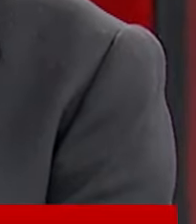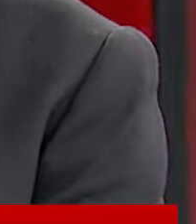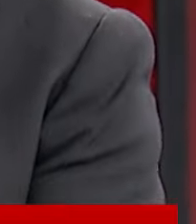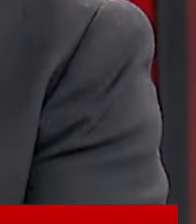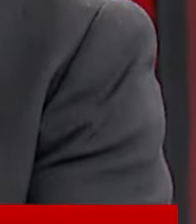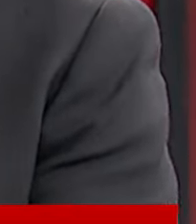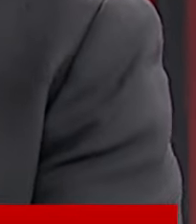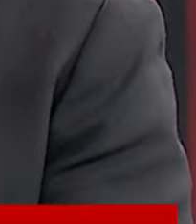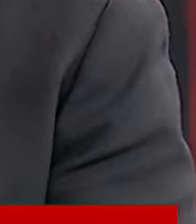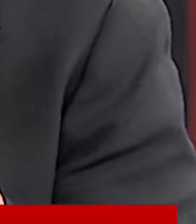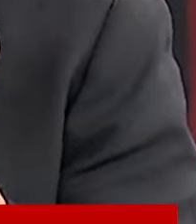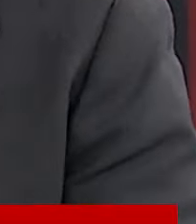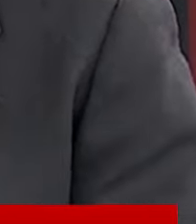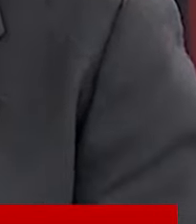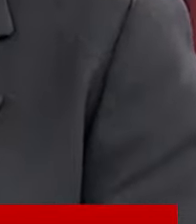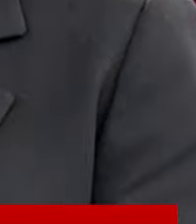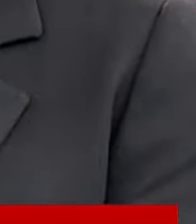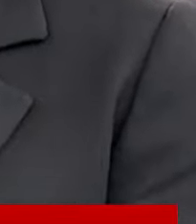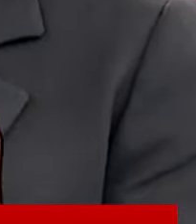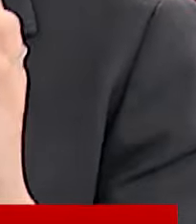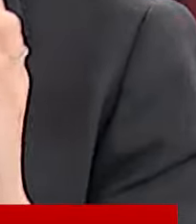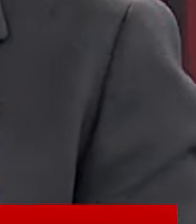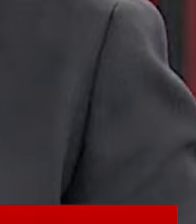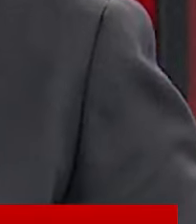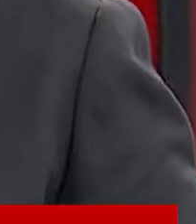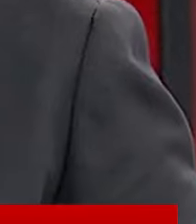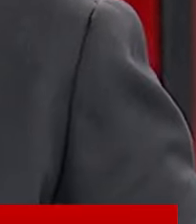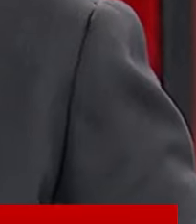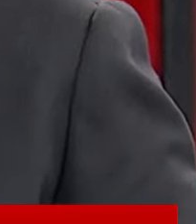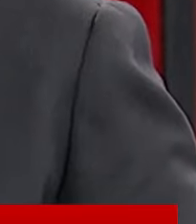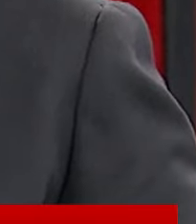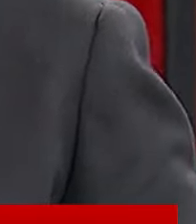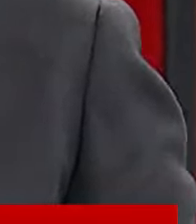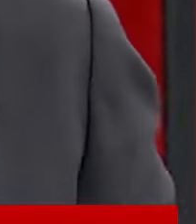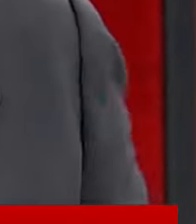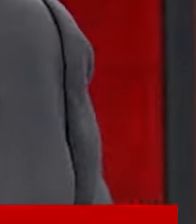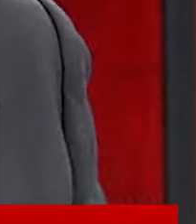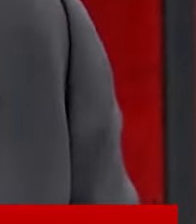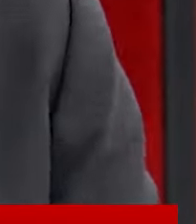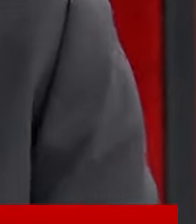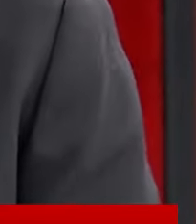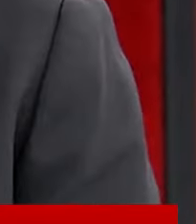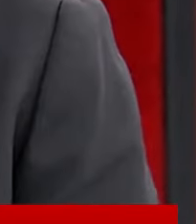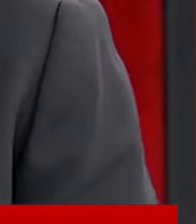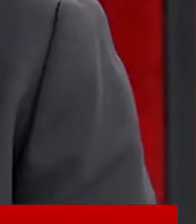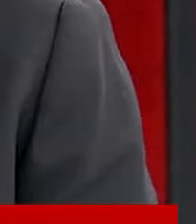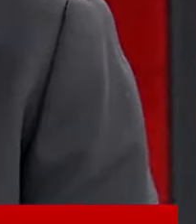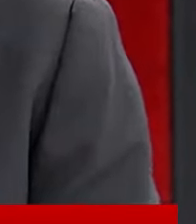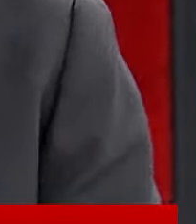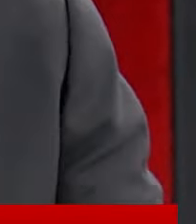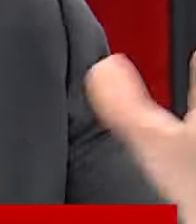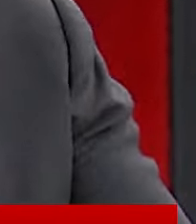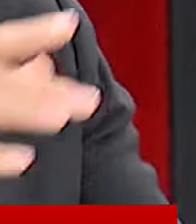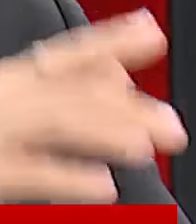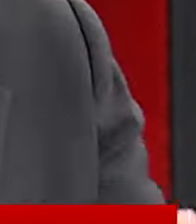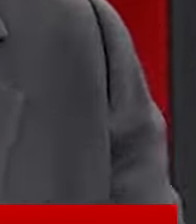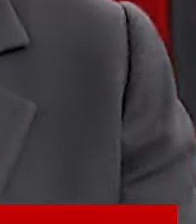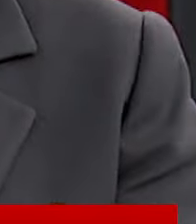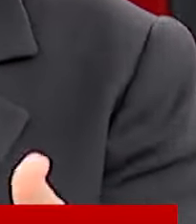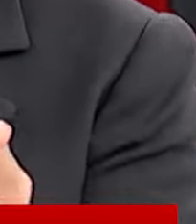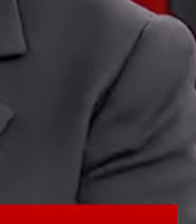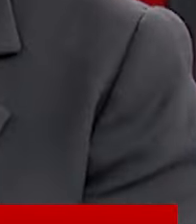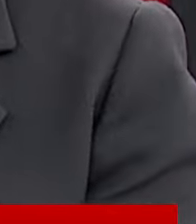geçireceğiz Cumhuriyet Halk Partisi İktidara geldiğinde nasıl bir emeklilik sistemi olacak nasıl bir prim ödeme koşulları olacak bugün